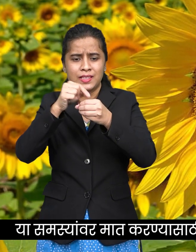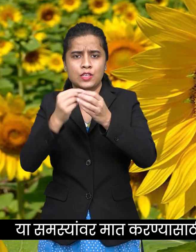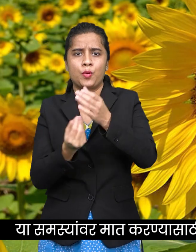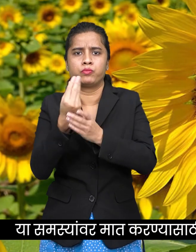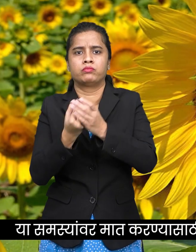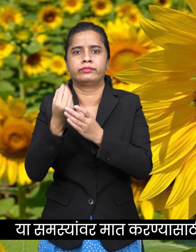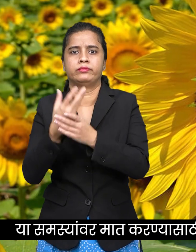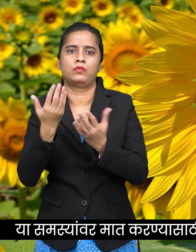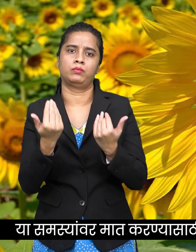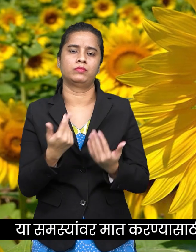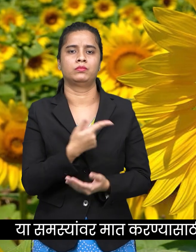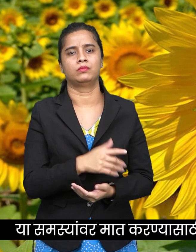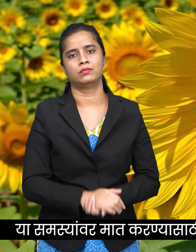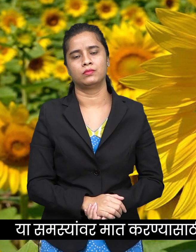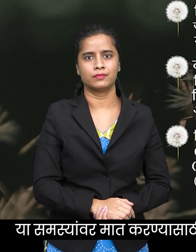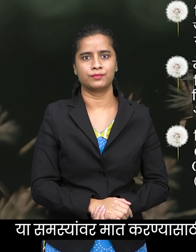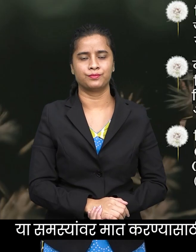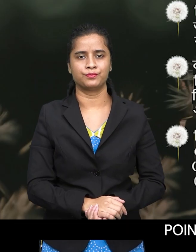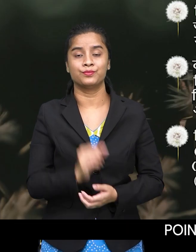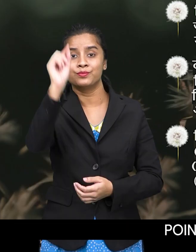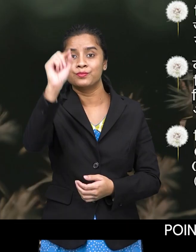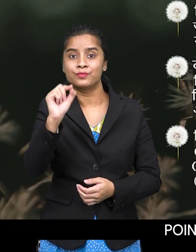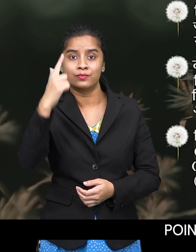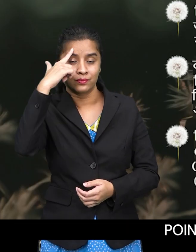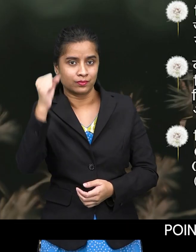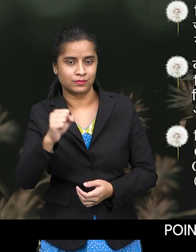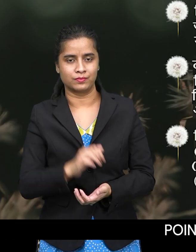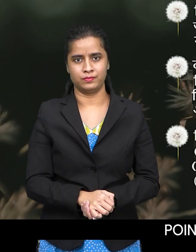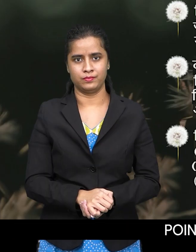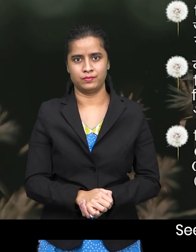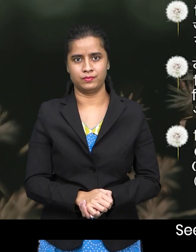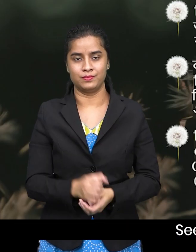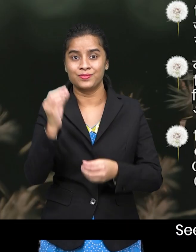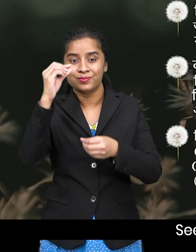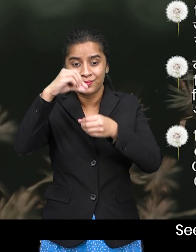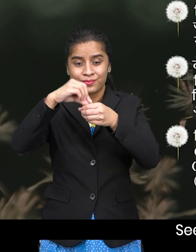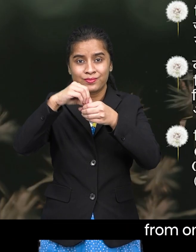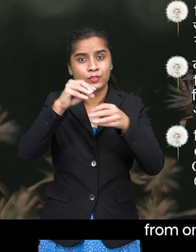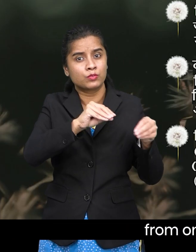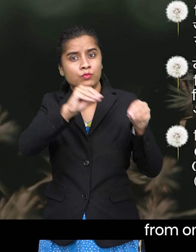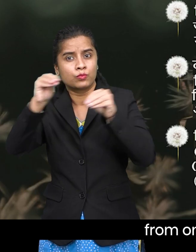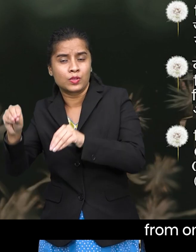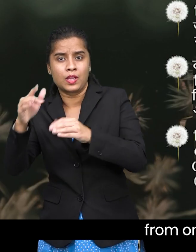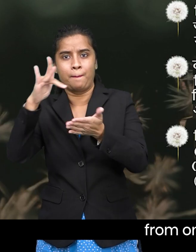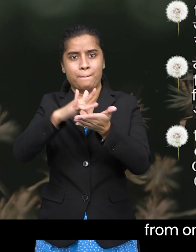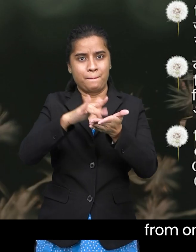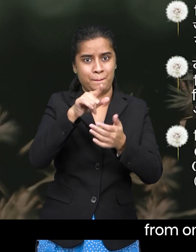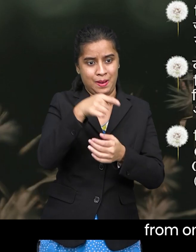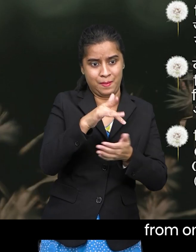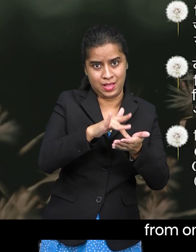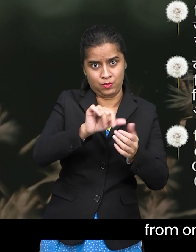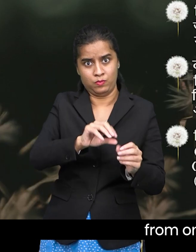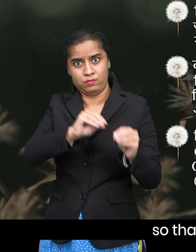करण्यासाठी कधीही अंकुरित होत नाहीत. काही बिया उगवतात पण रोपे परिपक्व होण्यापूर्वी मरतात. या समस्यांवर